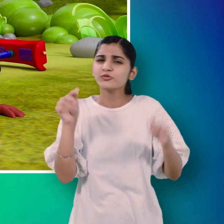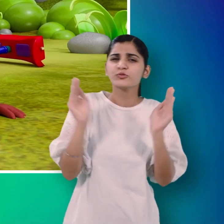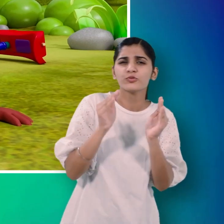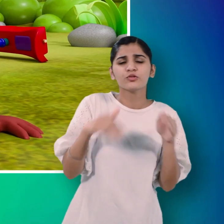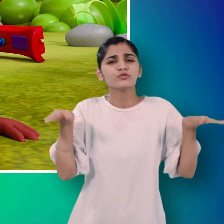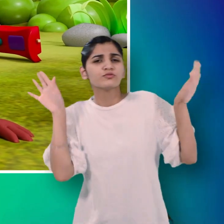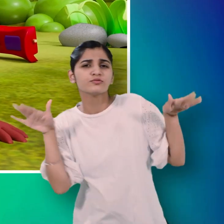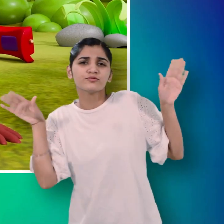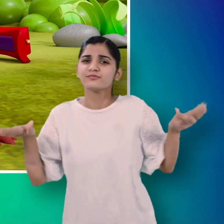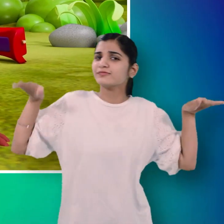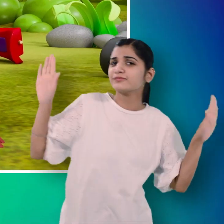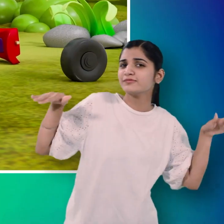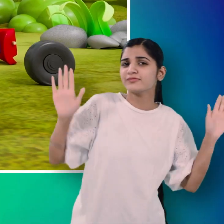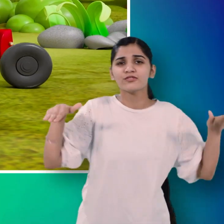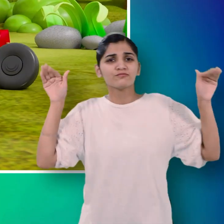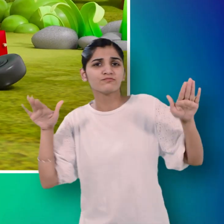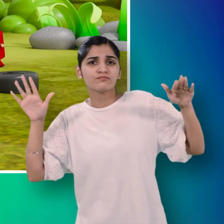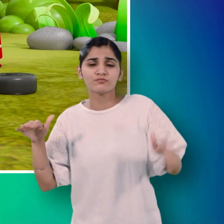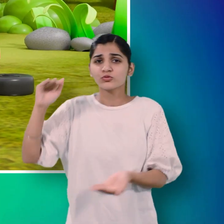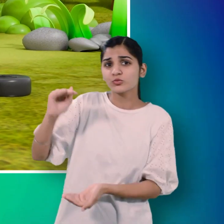चुन चुन करती आई चिड़िया।